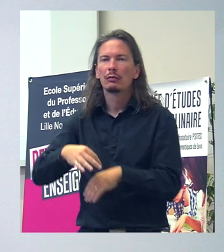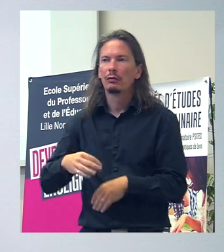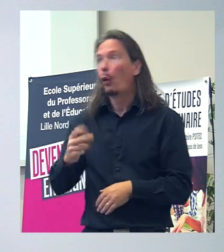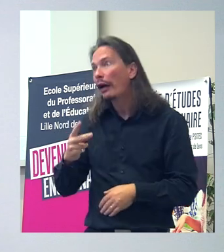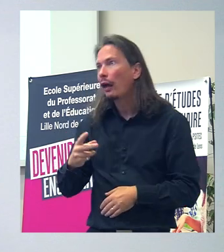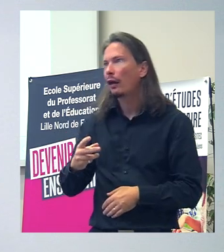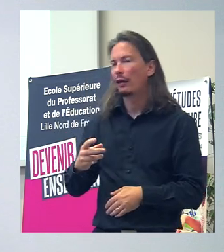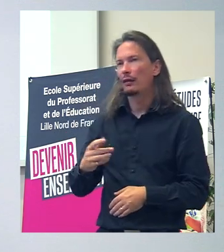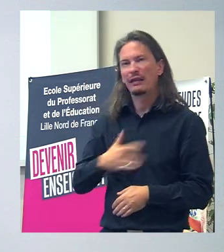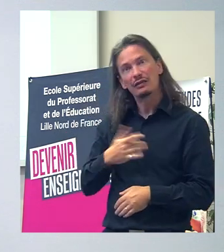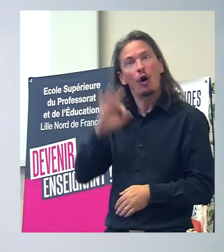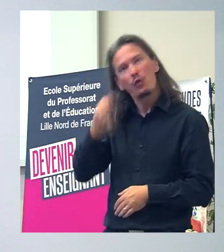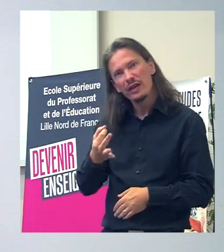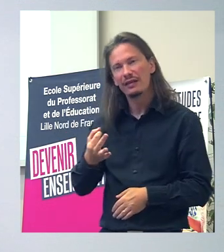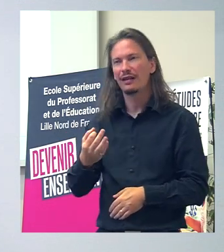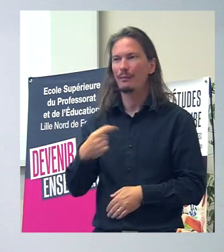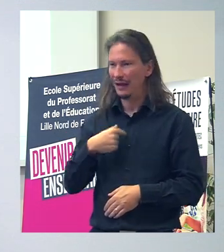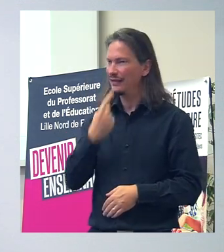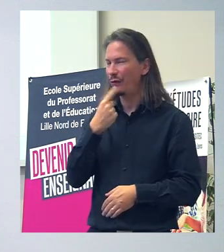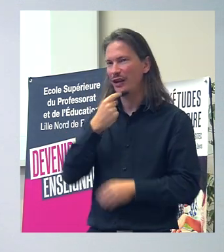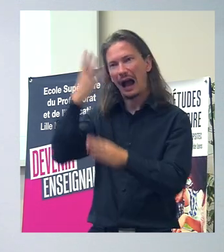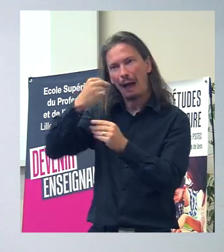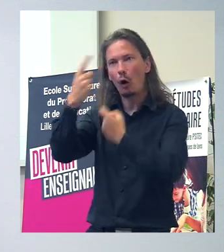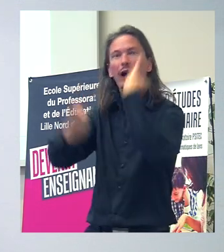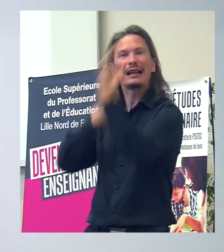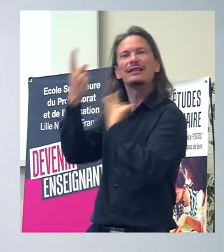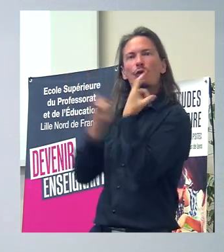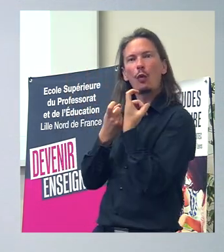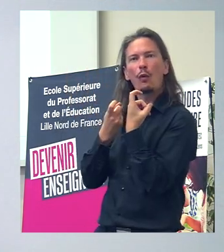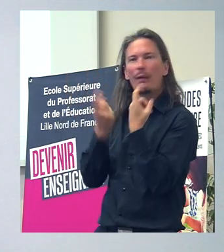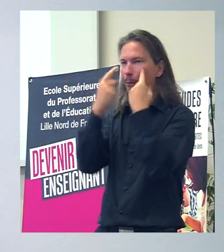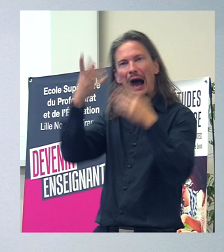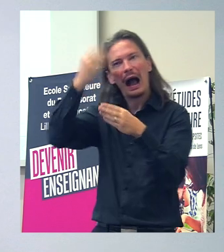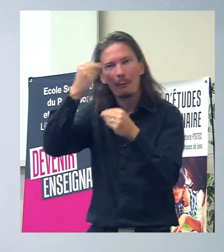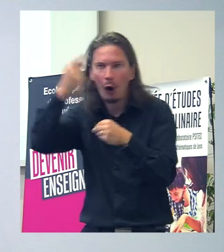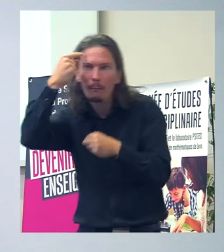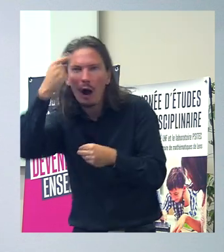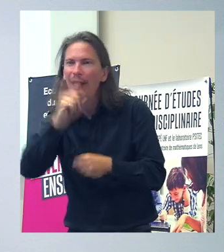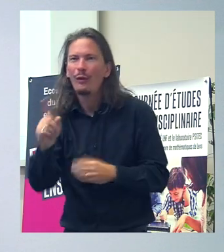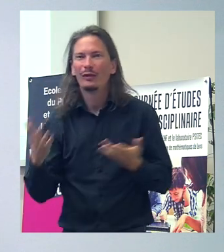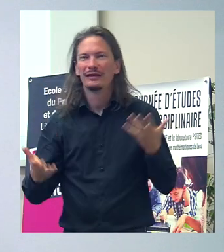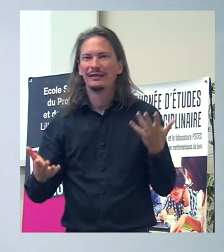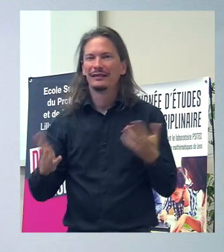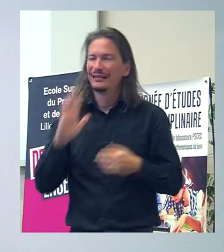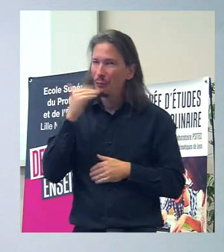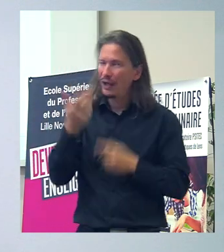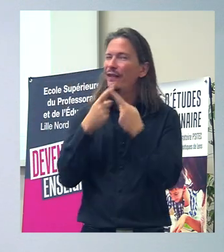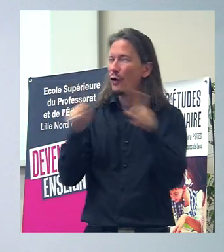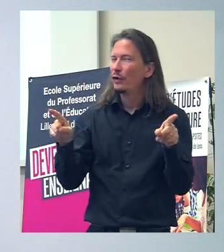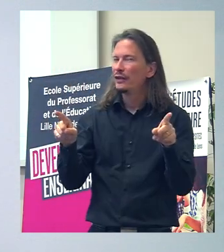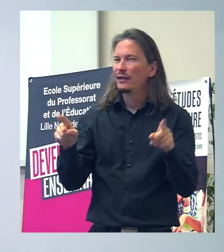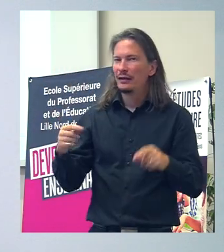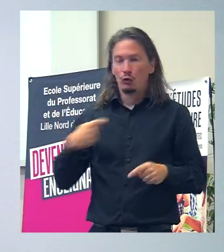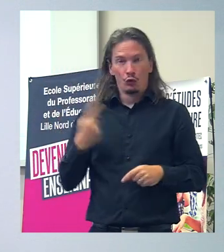on apprend à questionner, on ne fait pas de l'enseignement moral et civique. Vous comprenez la différence? Donc c'est très important de chaque fois vérifier ce que